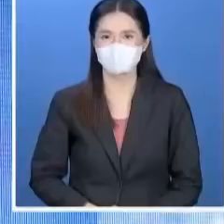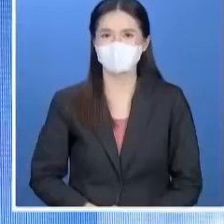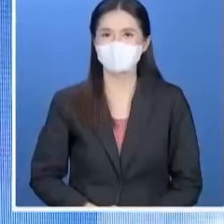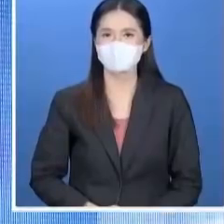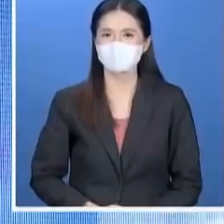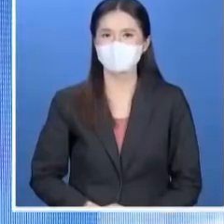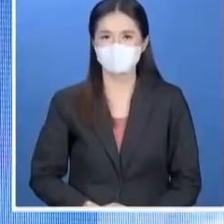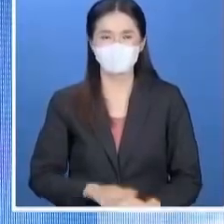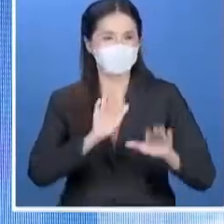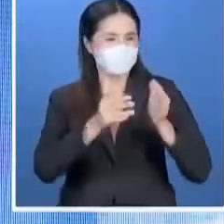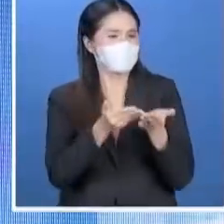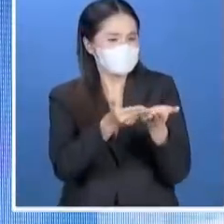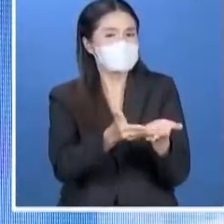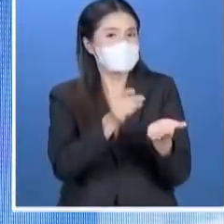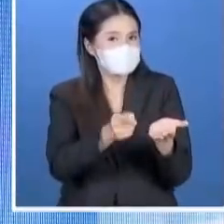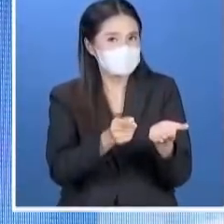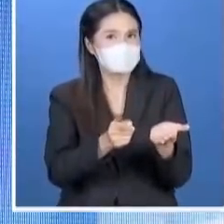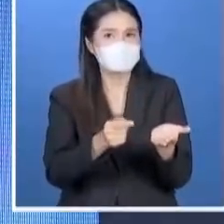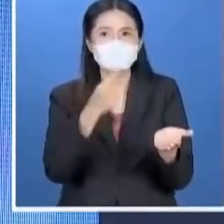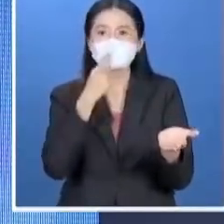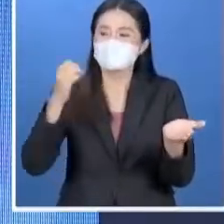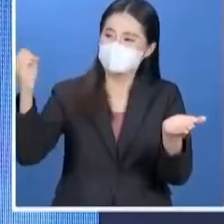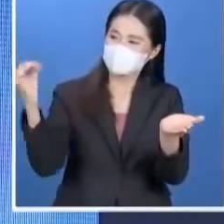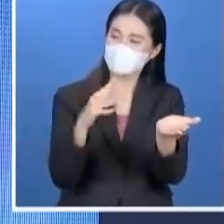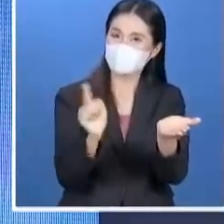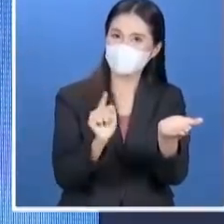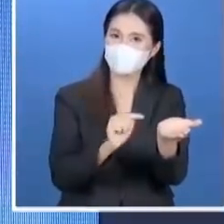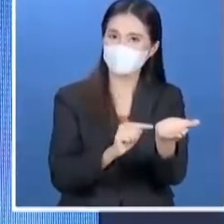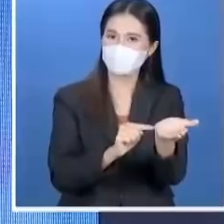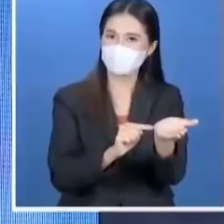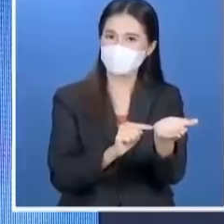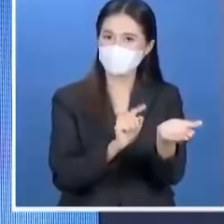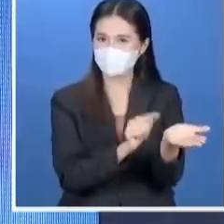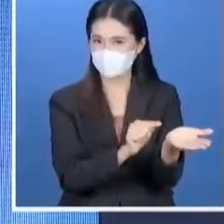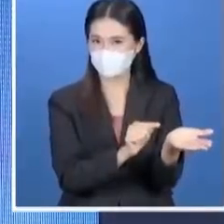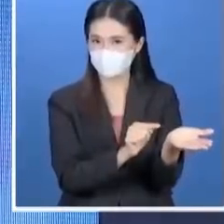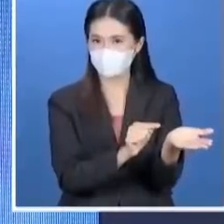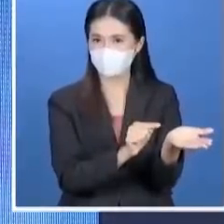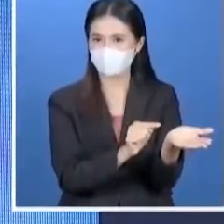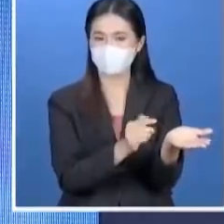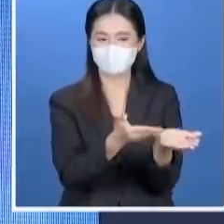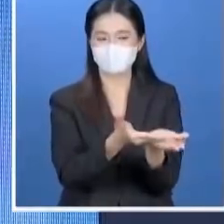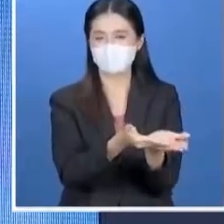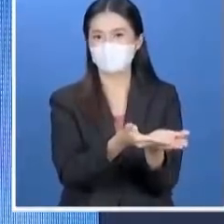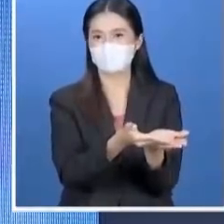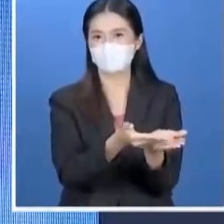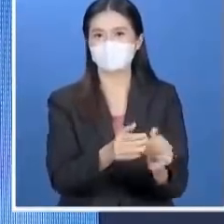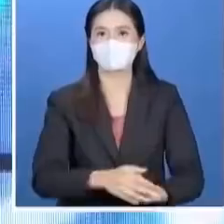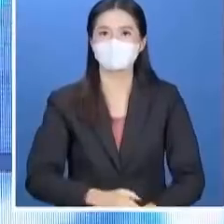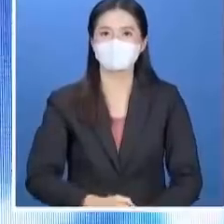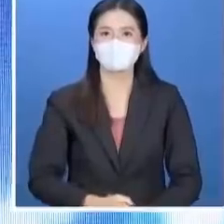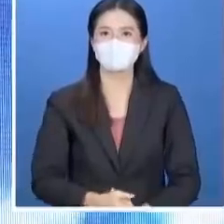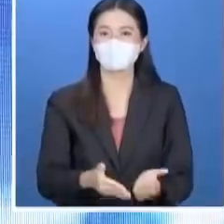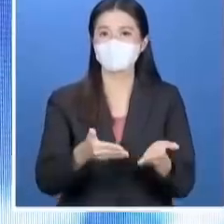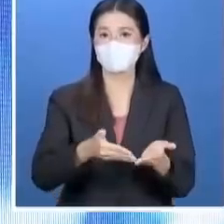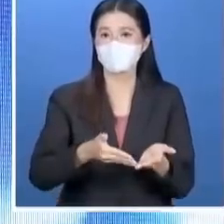ซึ่งเมื่อเทียบกับเรือจริงแล้วแสงไฟจากท้ายเรือนี้จะอยู่ในแนวระดับนี้